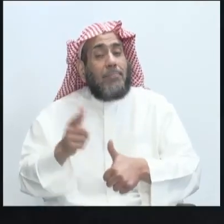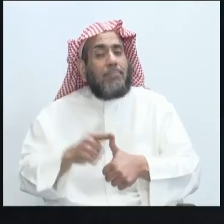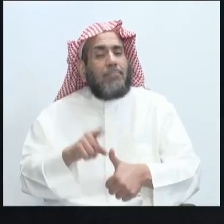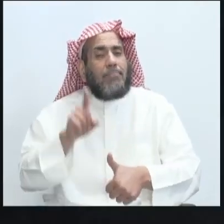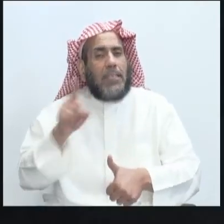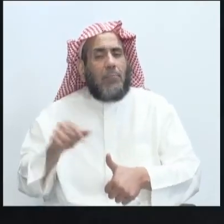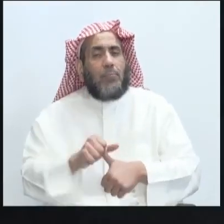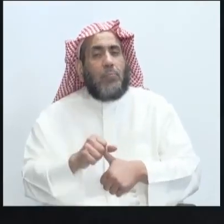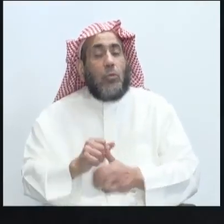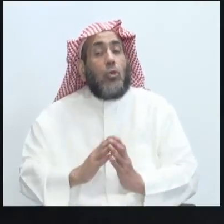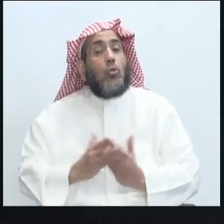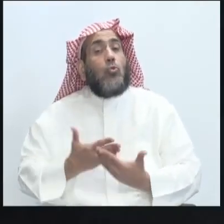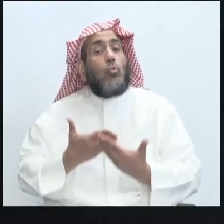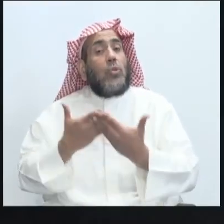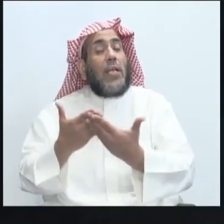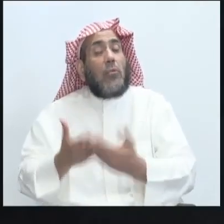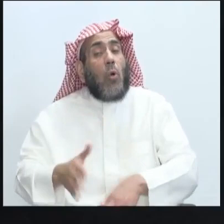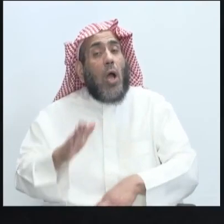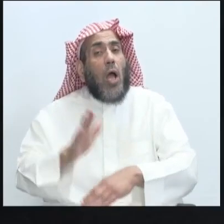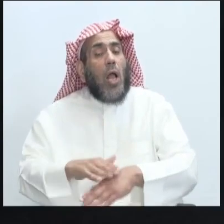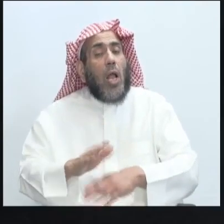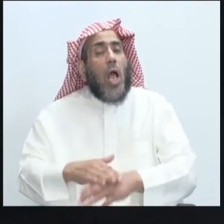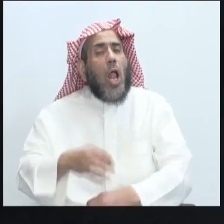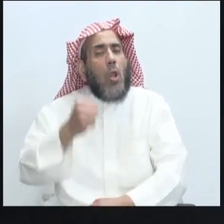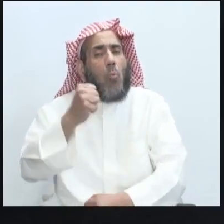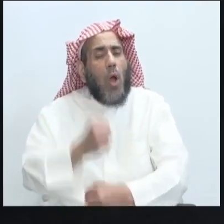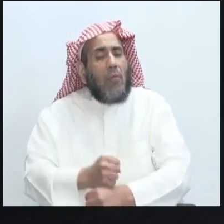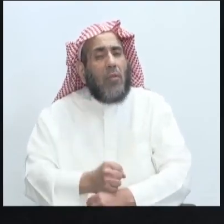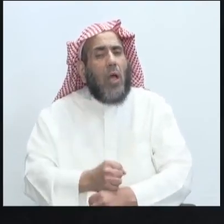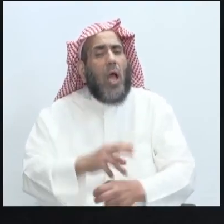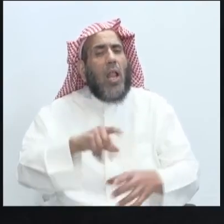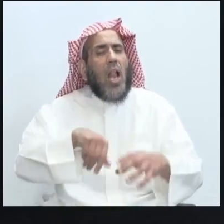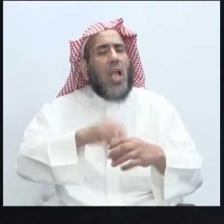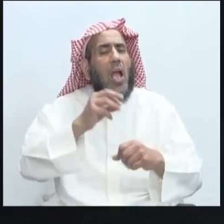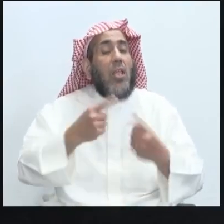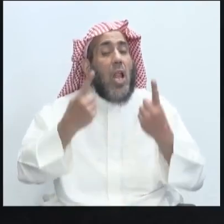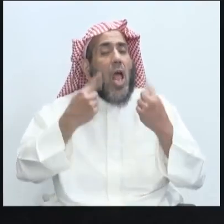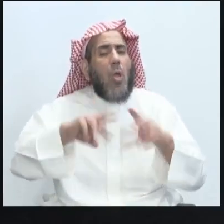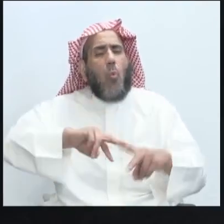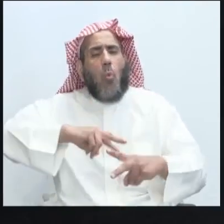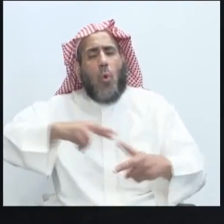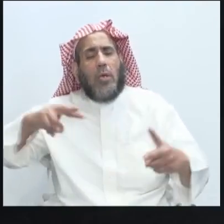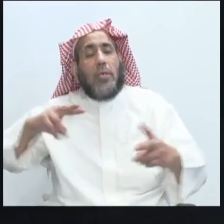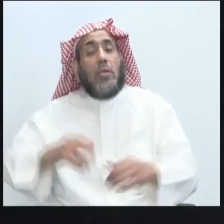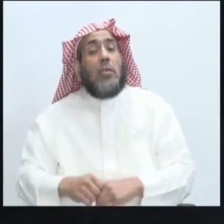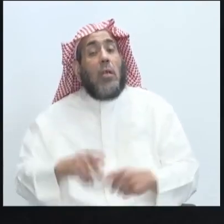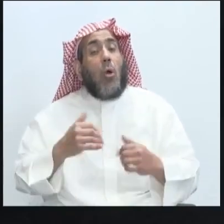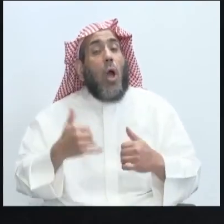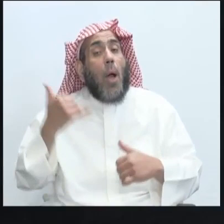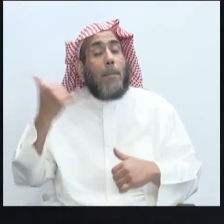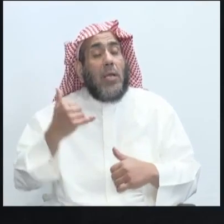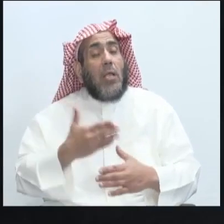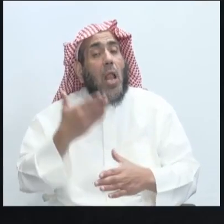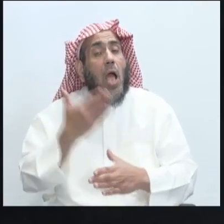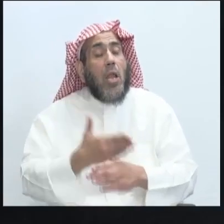هي تساعد على المحافظه على الكائن الحي اذا تاتي اهميتها